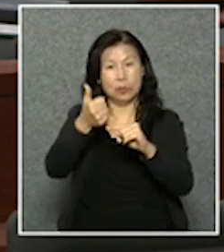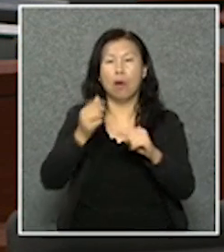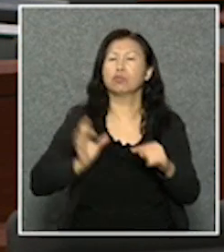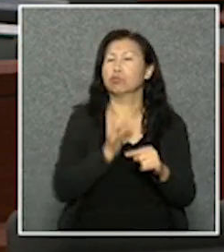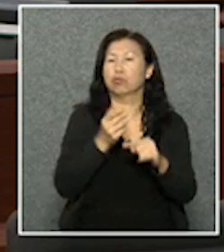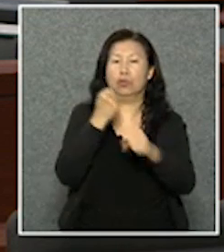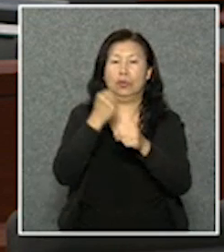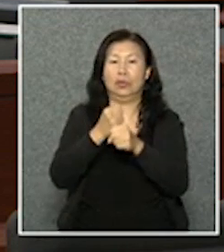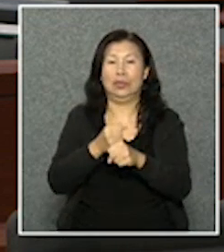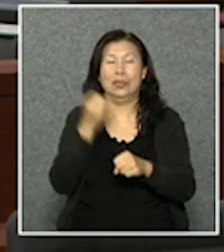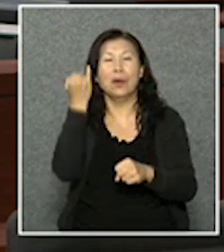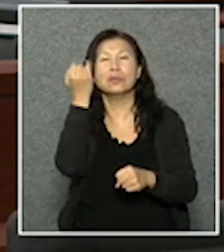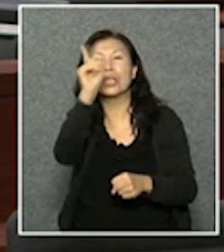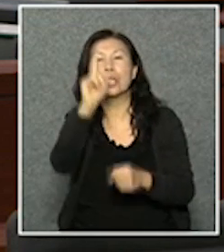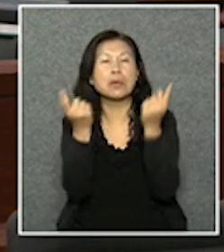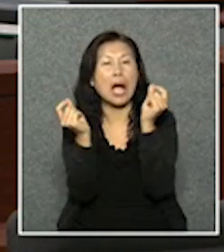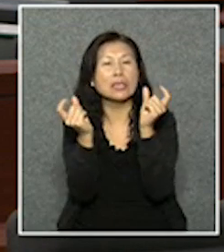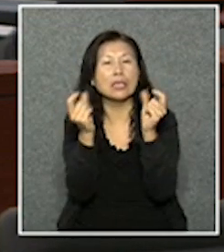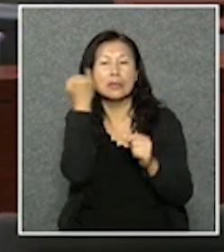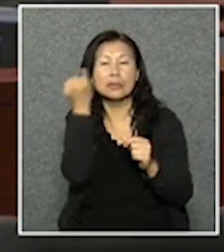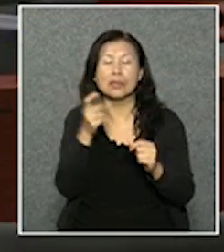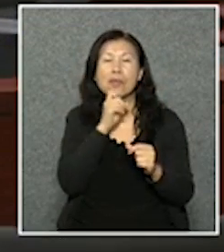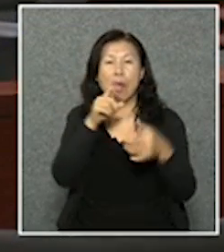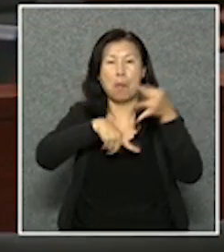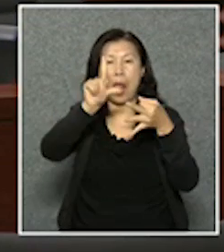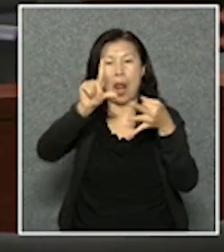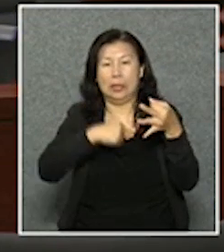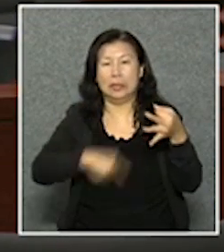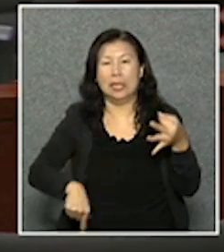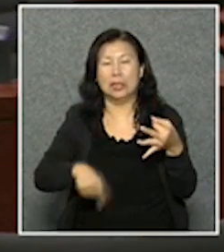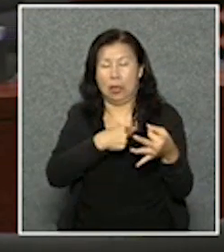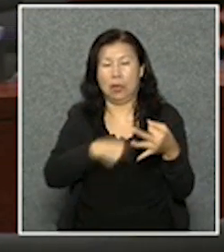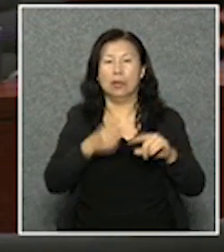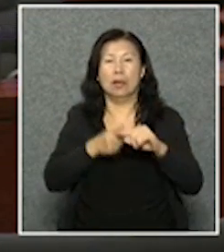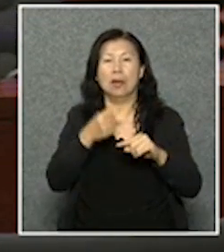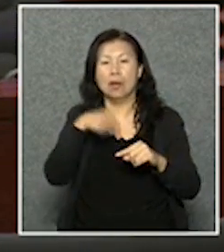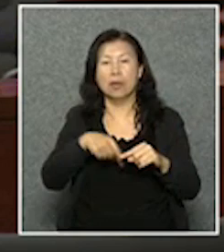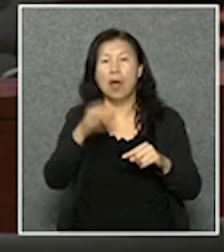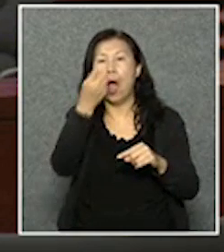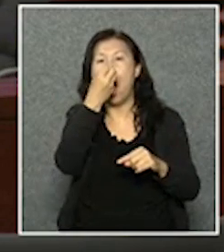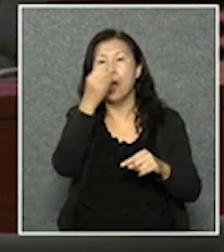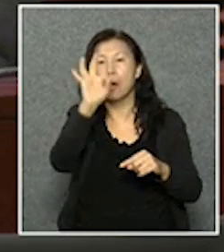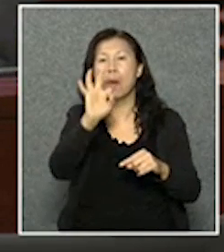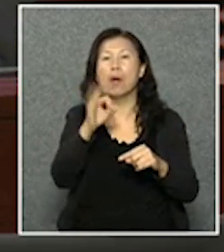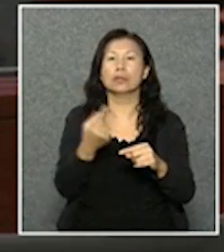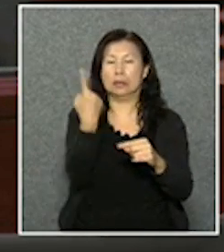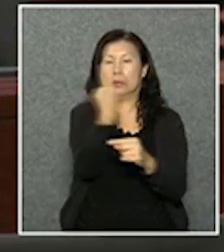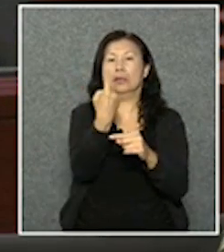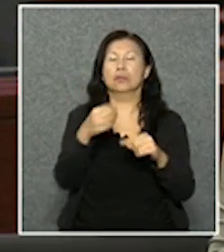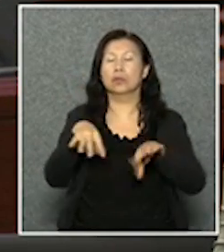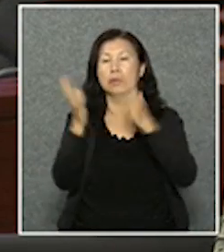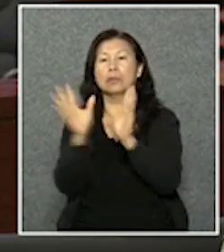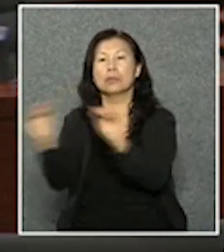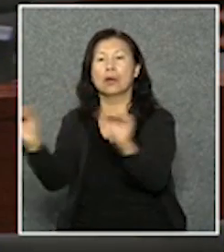自然嘅。不過我唔知點解嚇，好似有李卓人之類嘅議員咧，可以認為香港乜都冇噶啦，淨係金鋪啦，淨係金鋪啦。